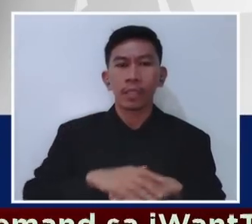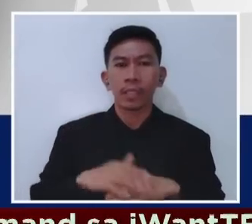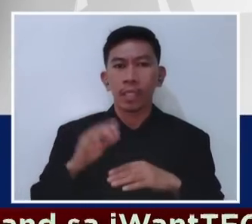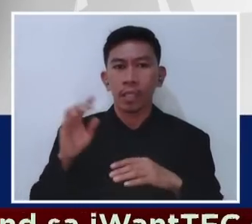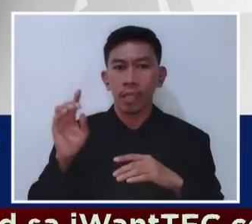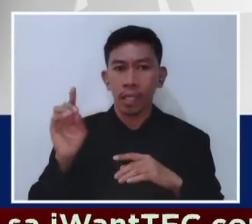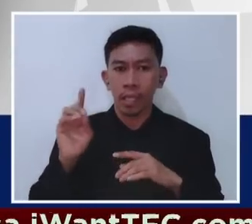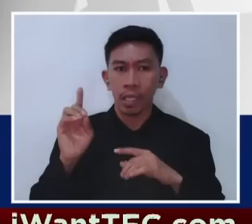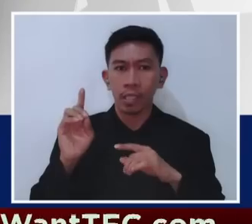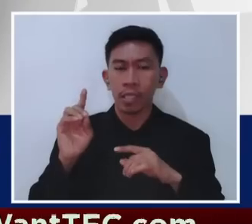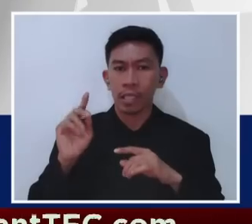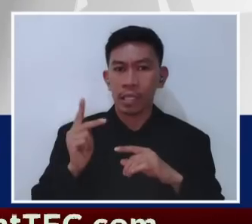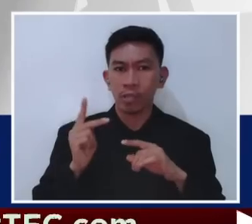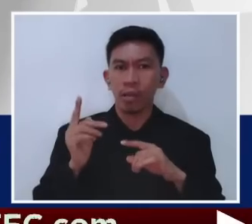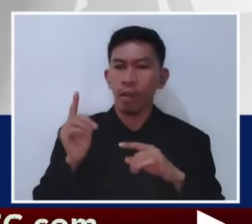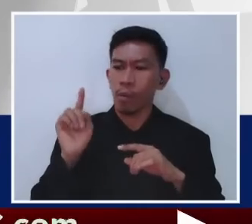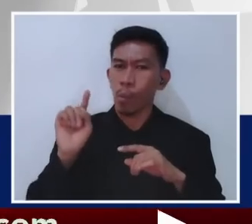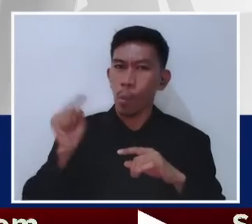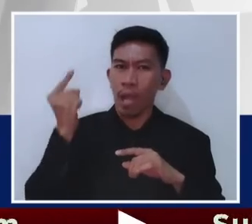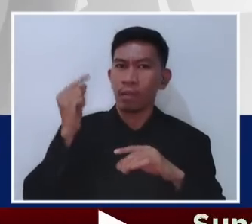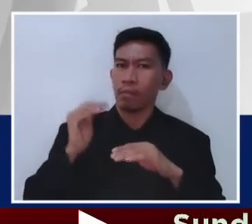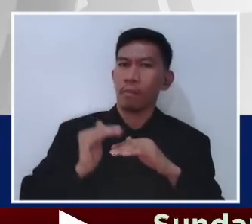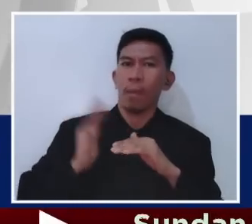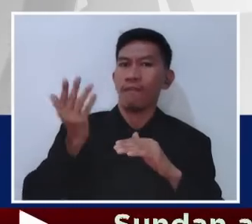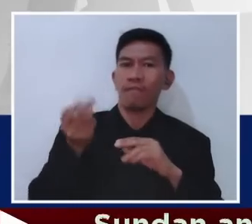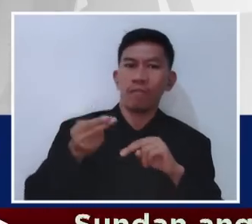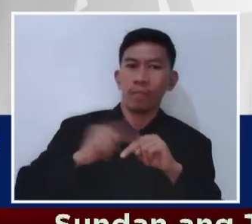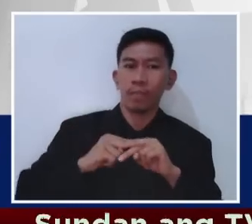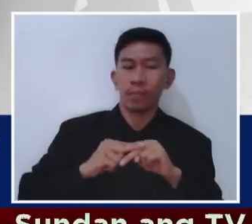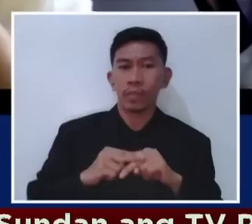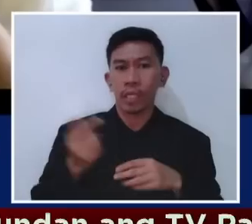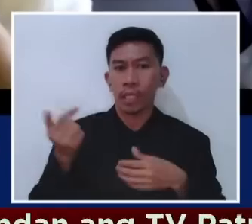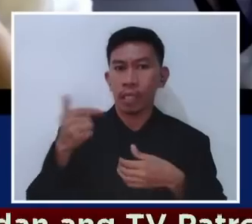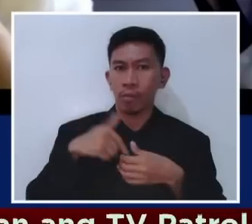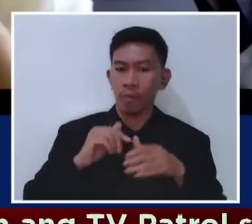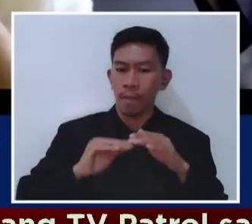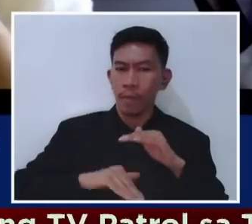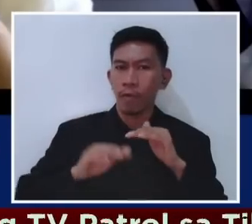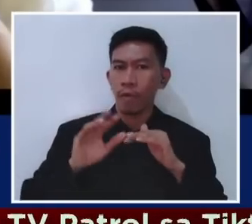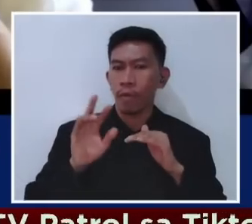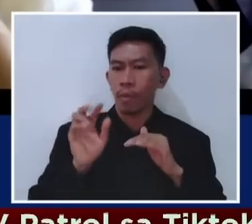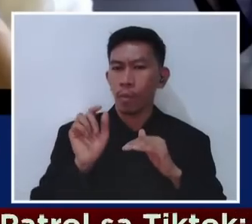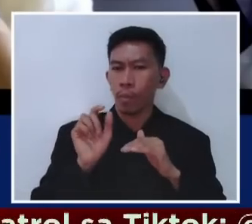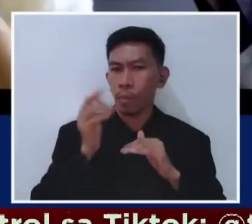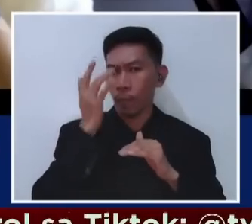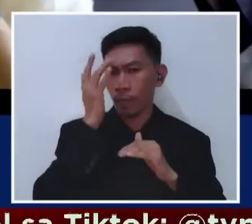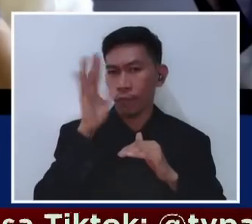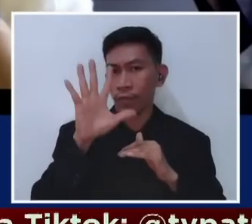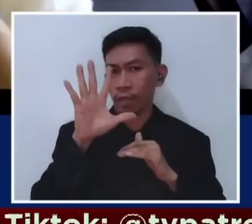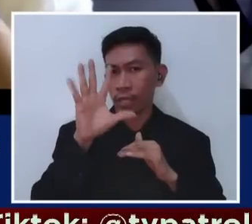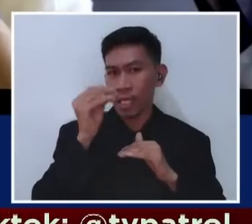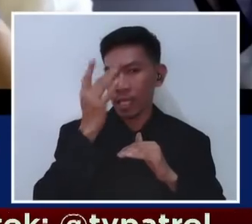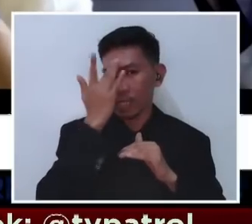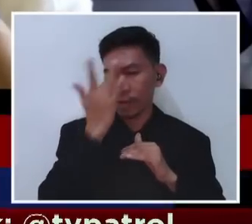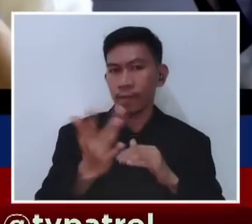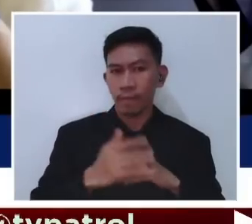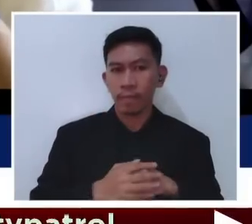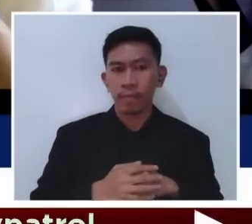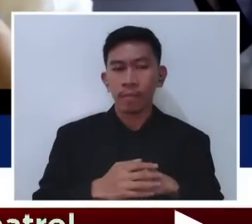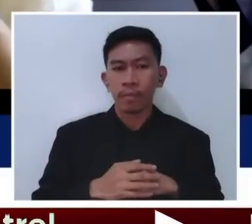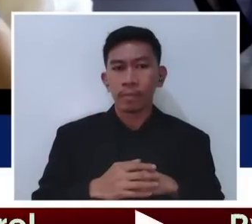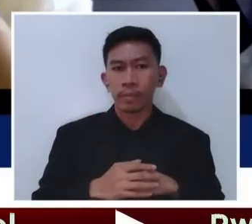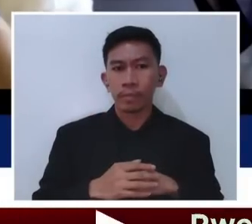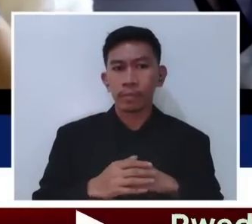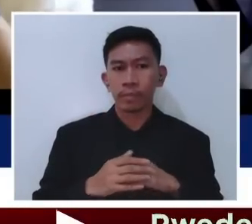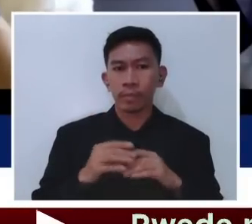unang tatlong araw ng trading, wala pang 50 centavos sa gasolina. Ang primary reason po ng pagtaas for this week, talagang andun po